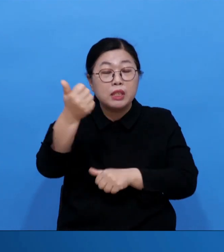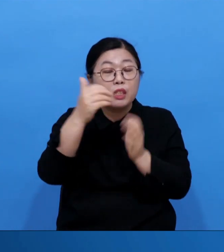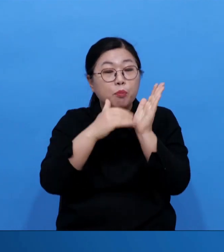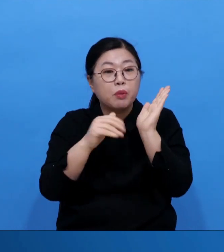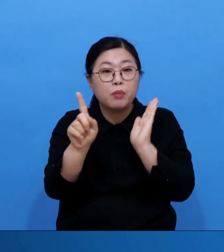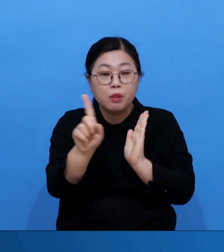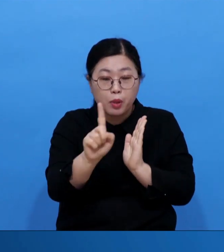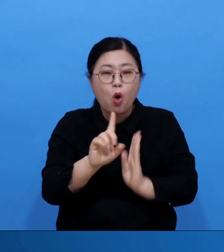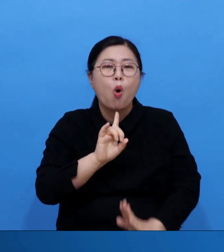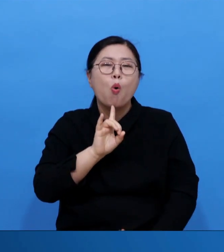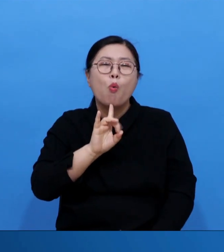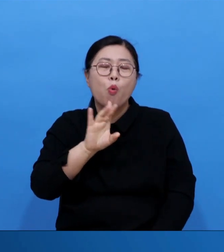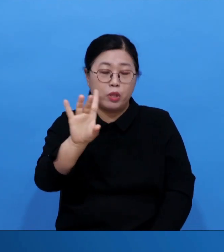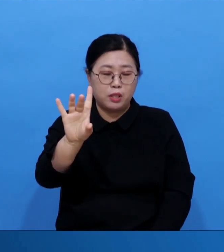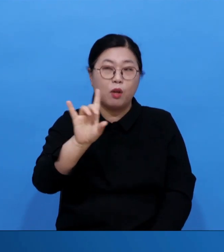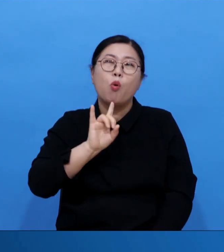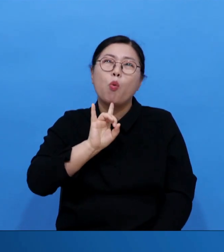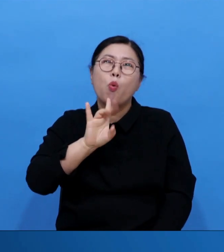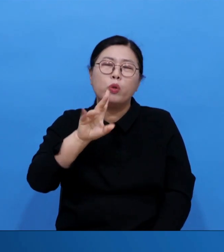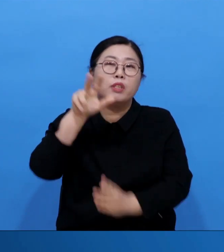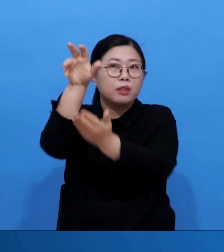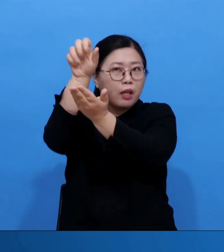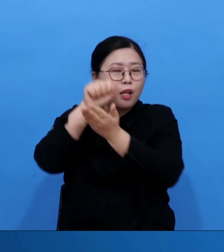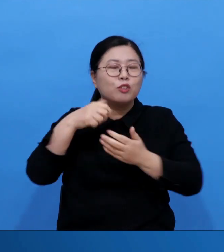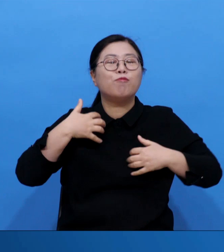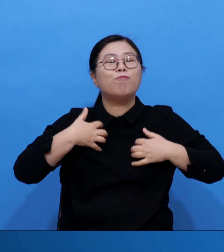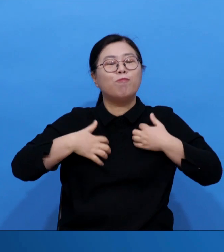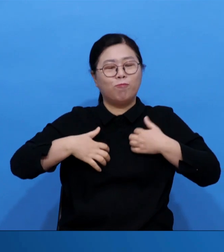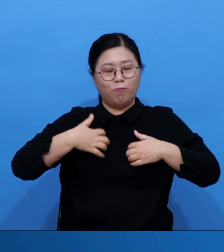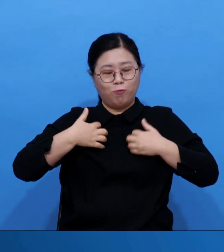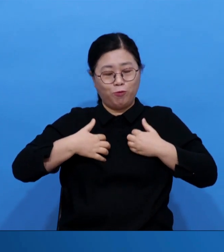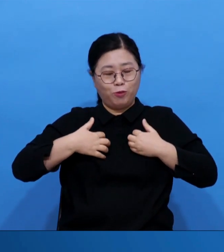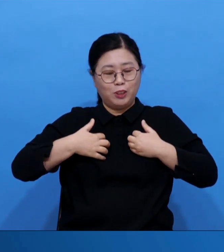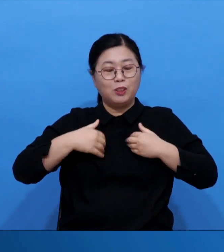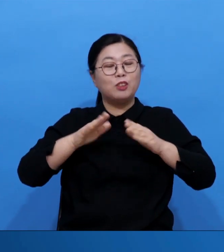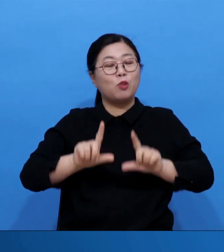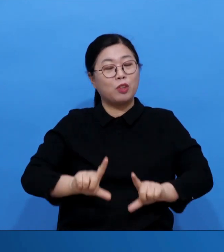비밀을 오직으로 누리는 시간이 되기를 소망합니다.